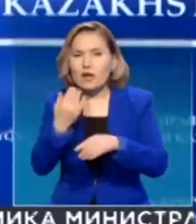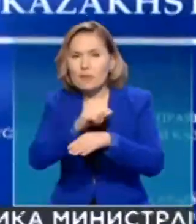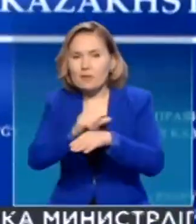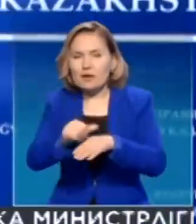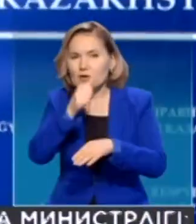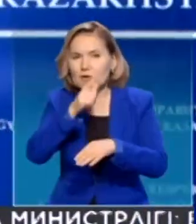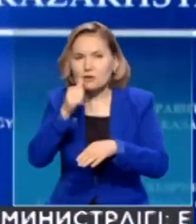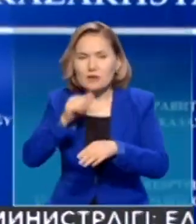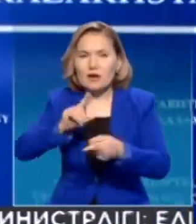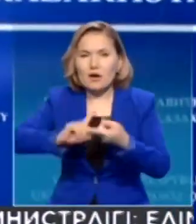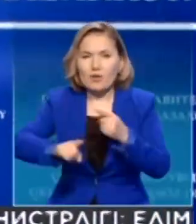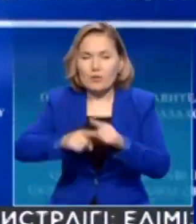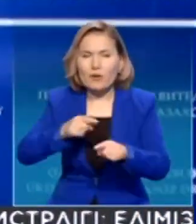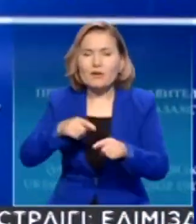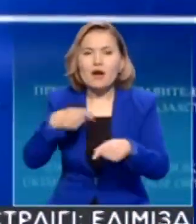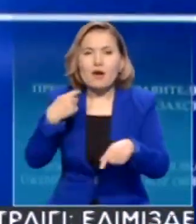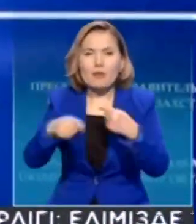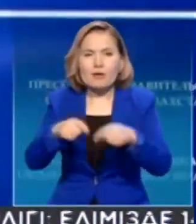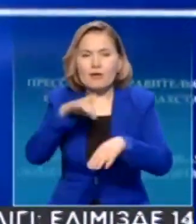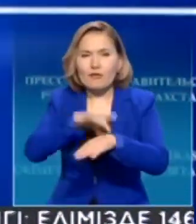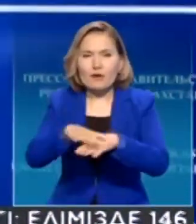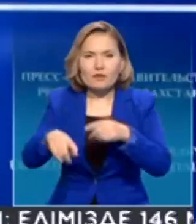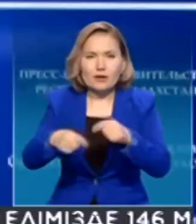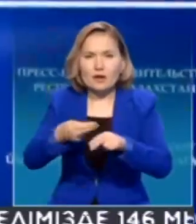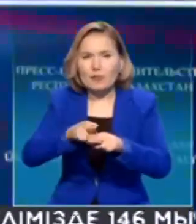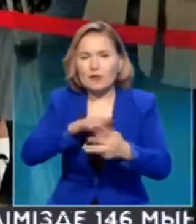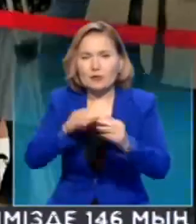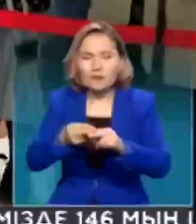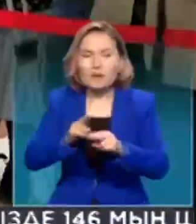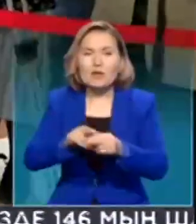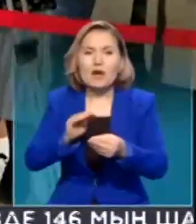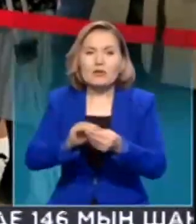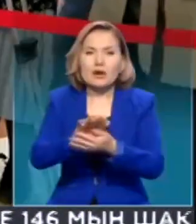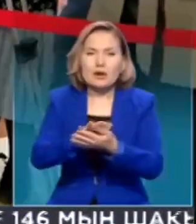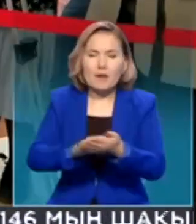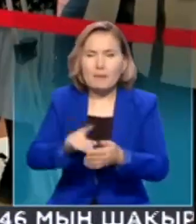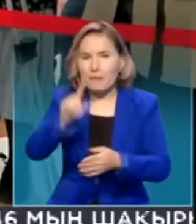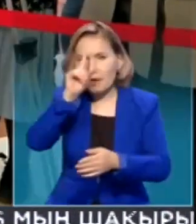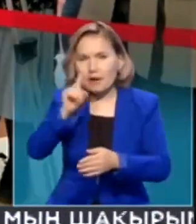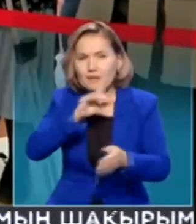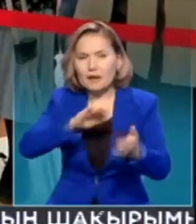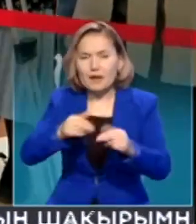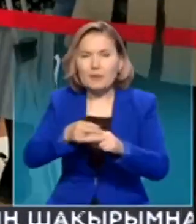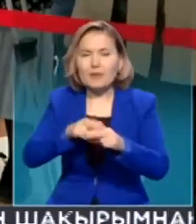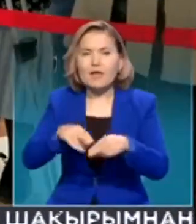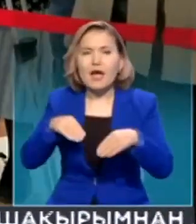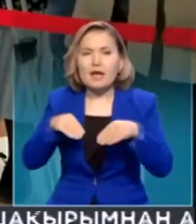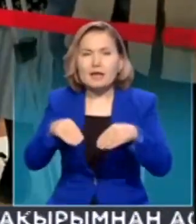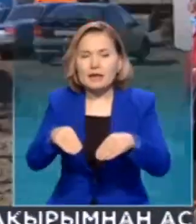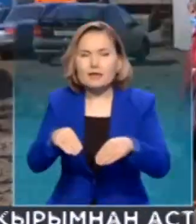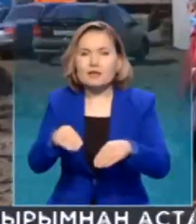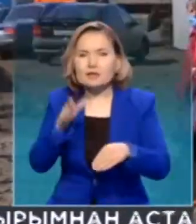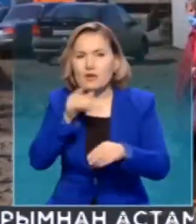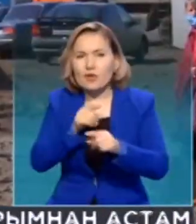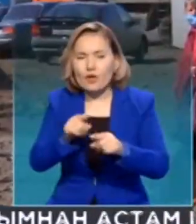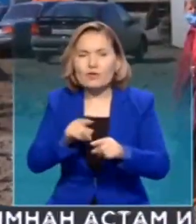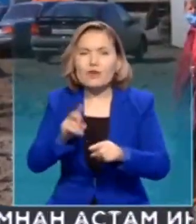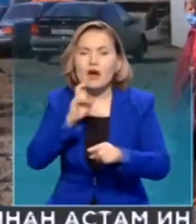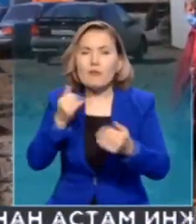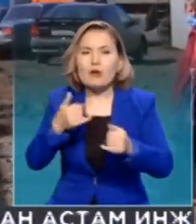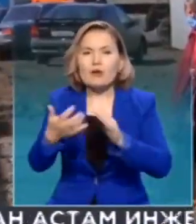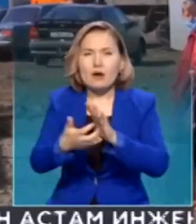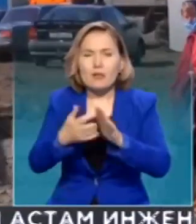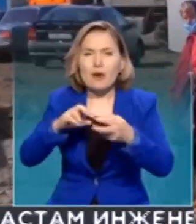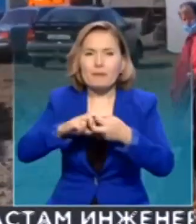жатыр. Заңсыз шығарып жатқан деректерді бар көрінеді. Егер бұлай жалғаса берсе, бір айдан соң егіс науқаны кезінде өзімізде жанармай